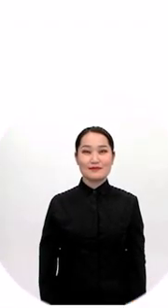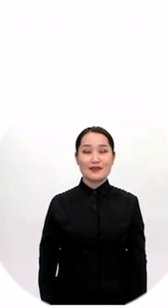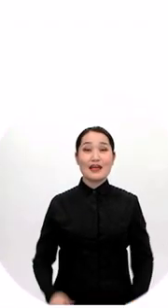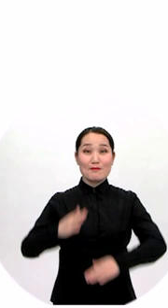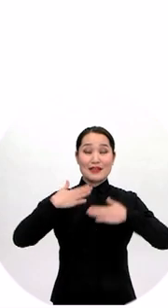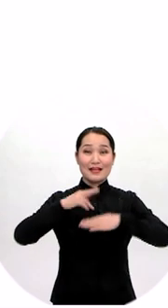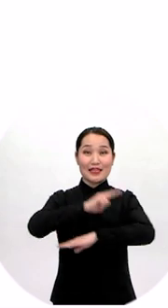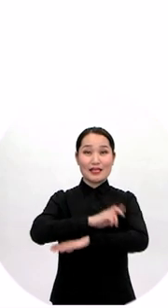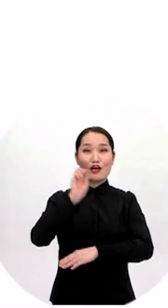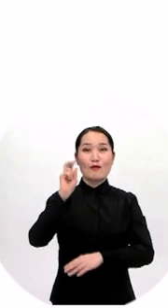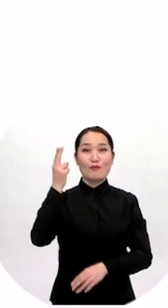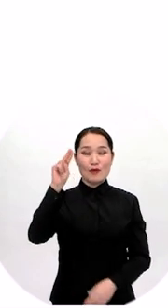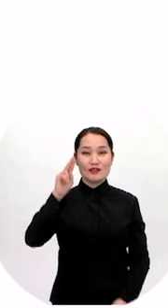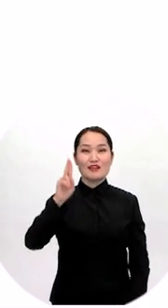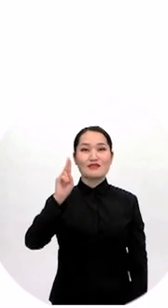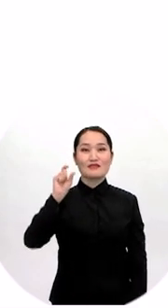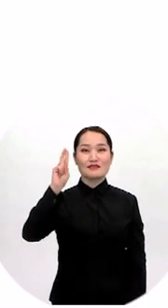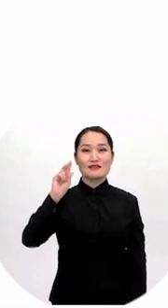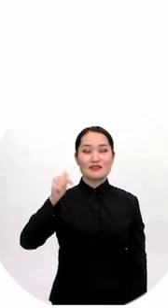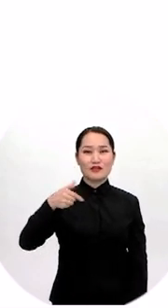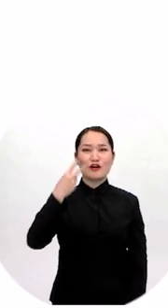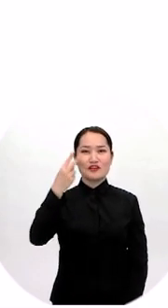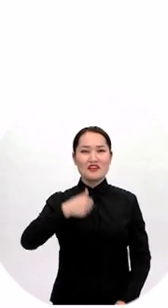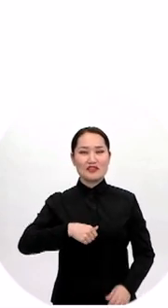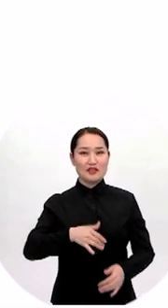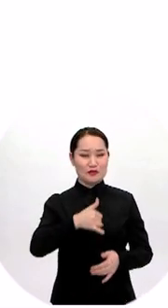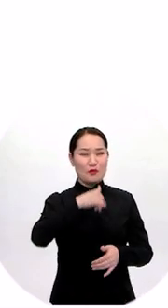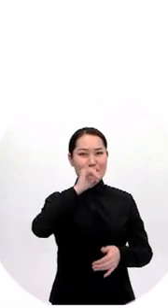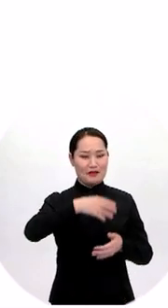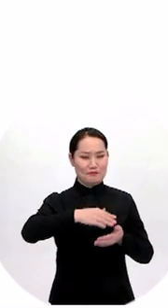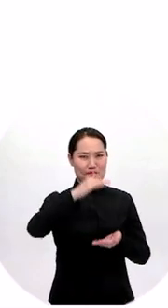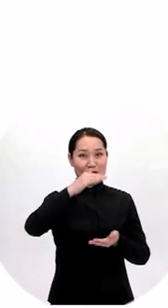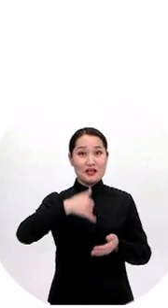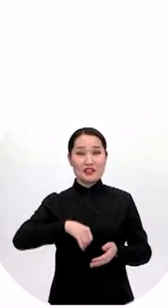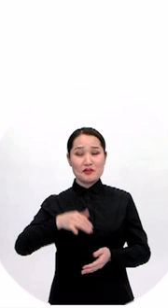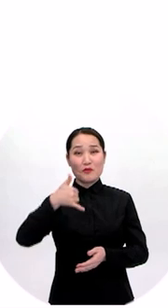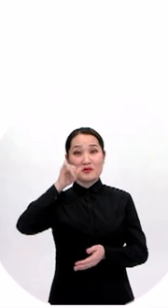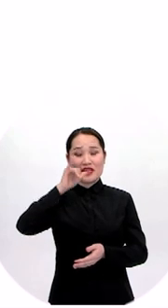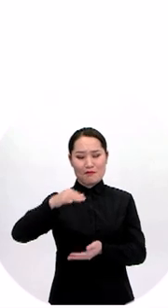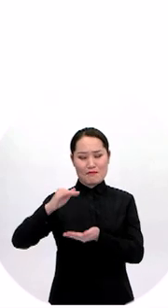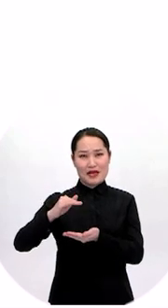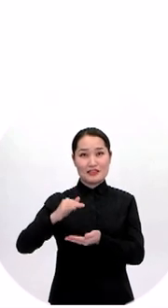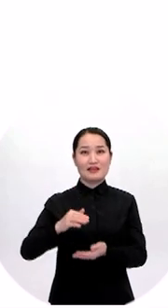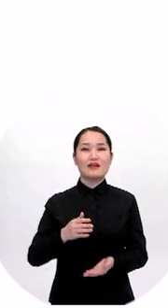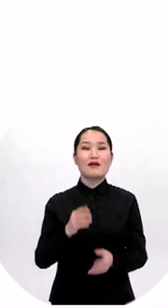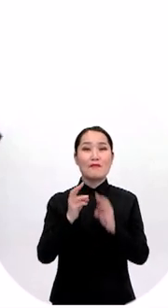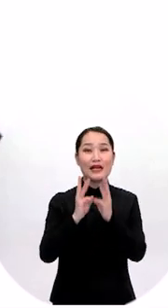Манай ангийн болдоо цэцгээ хоёр хинийх нь ундаа их вэ гэж маргалдав. Хүүхдүүд ээ, та нар хиний ундаа их гэж бодож